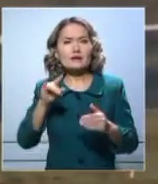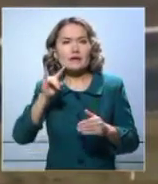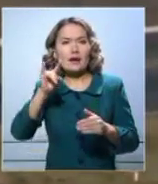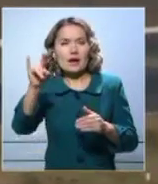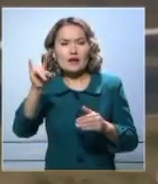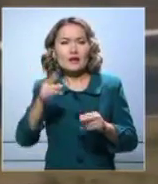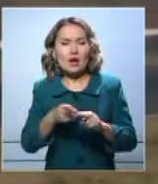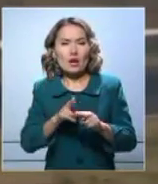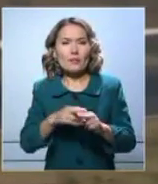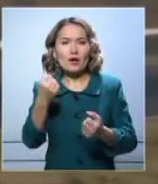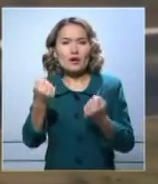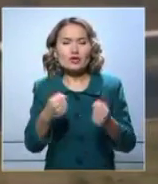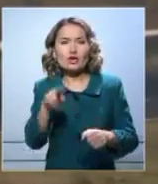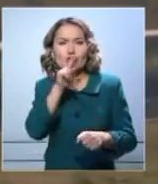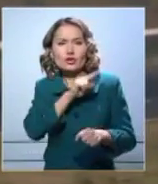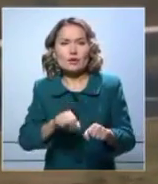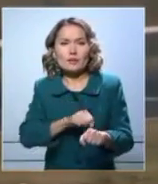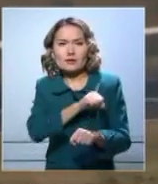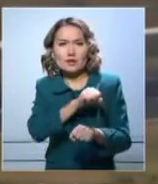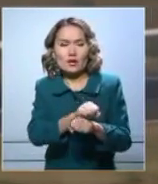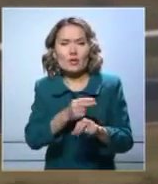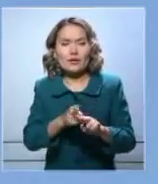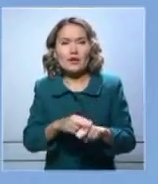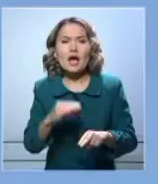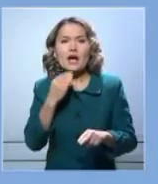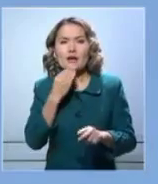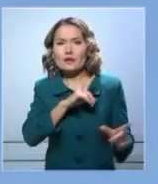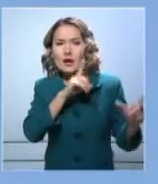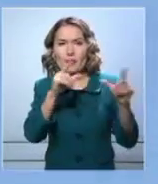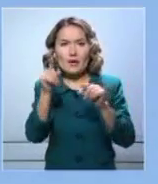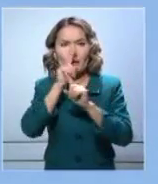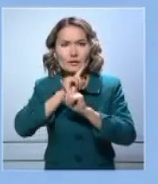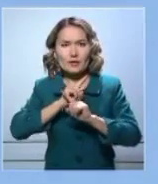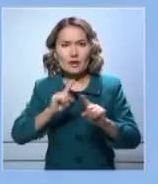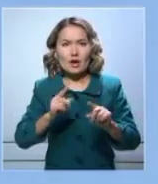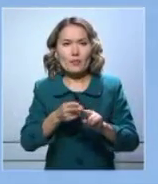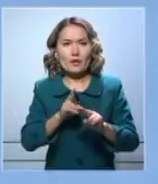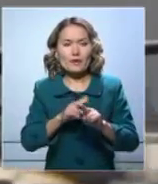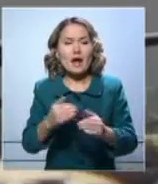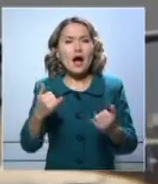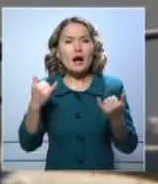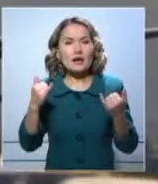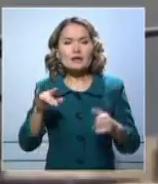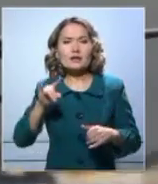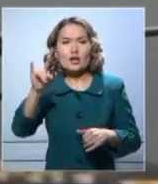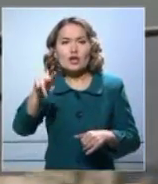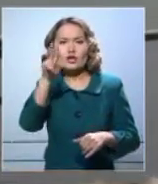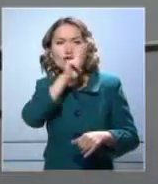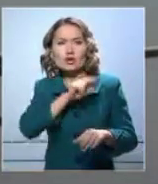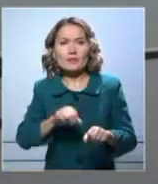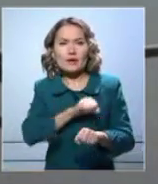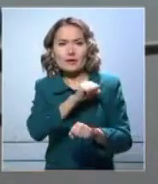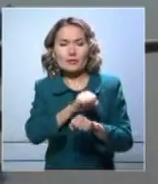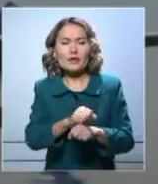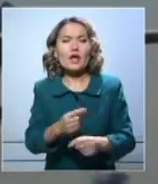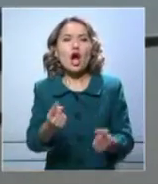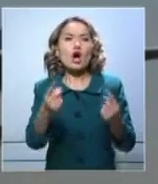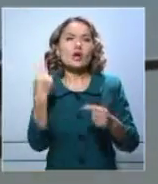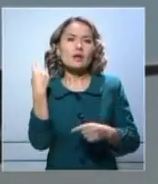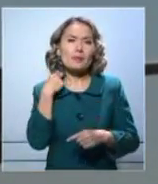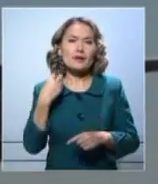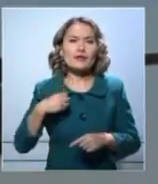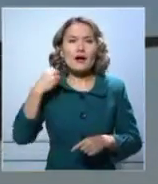тасымалдаушылар арқылы болмаса, Шарм-эль-Шейхке қатынау өте қиын. Бірқатар елдер Синай түбегіне ұшатын сапарларын тоқтатты. Олардың ішінде